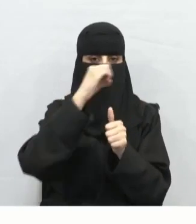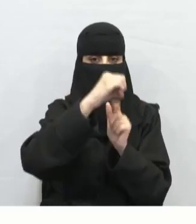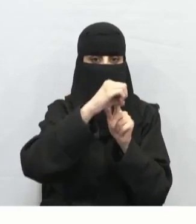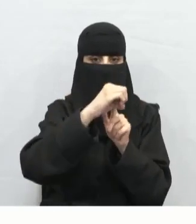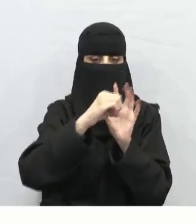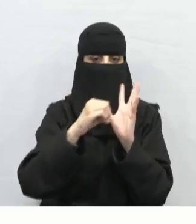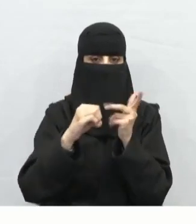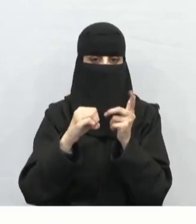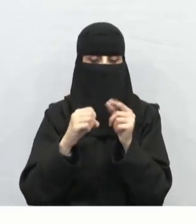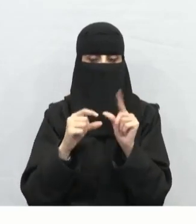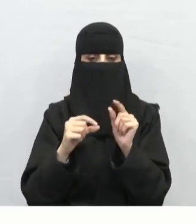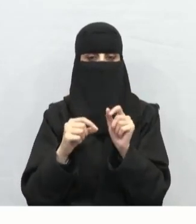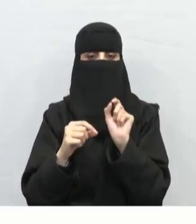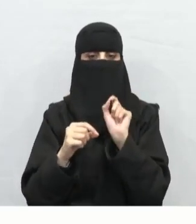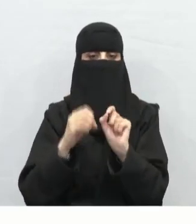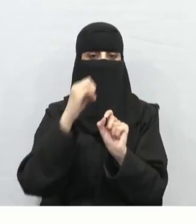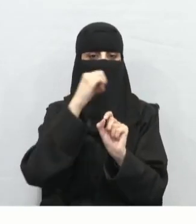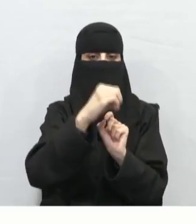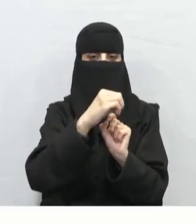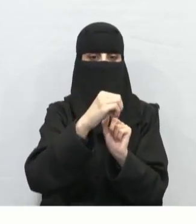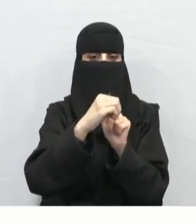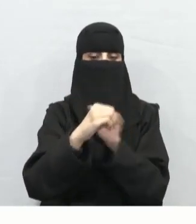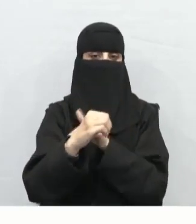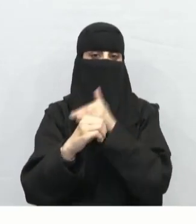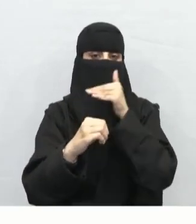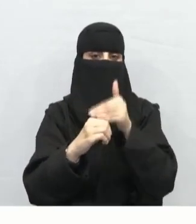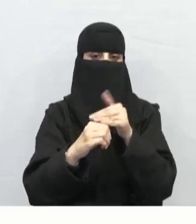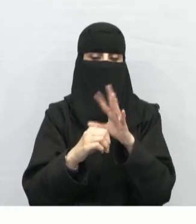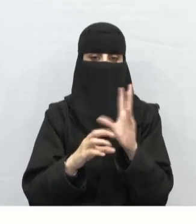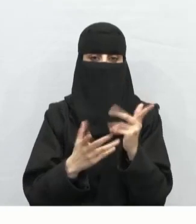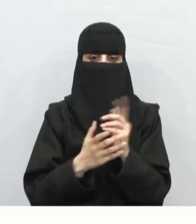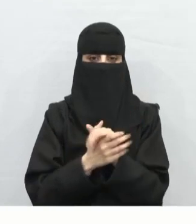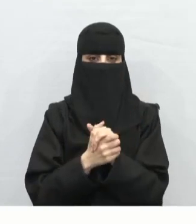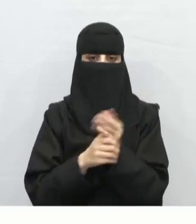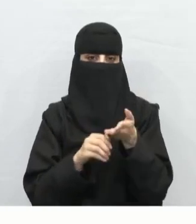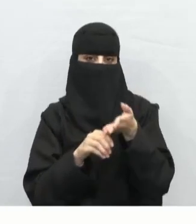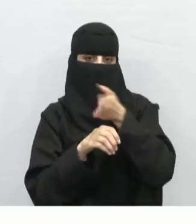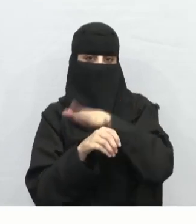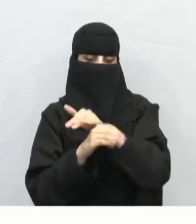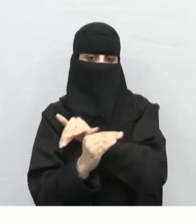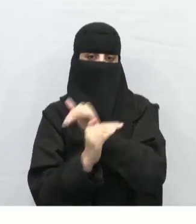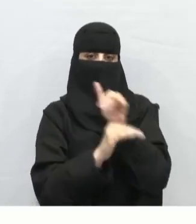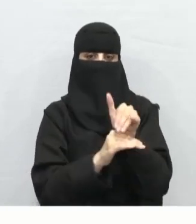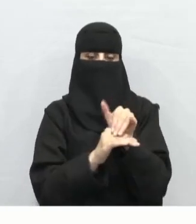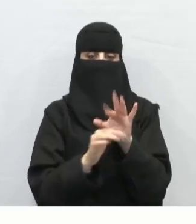من الذي سيساعده الحرف المتحرك الذي قبله